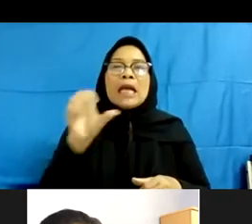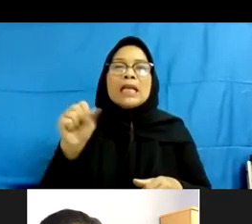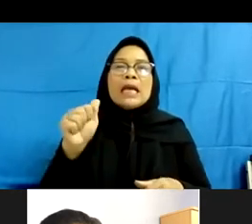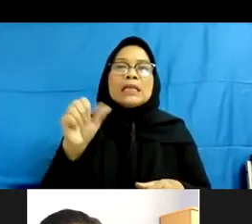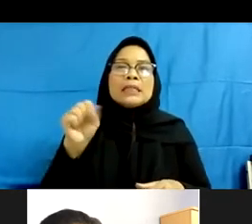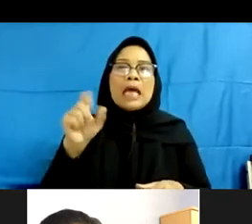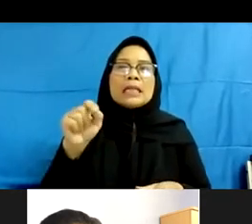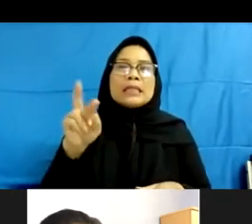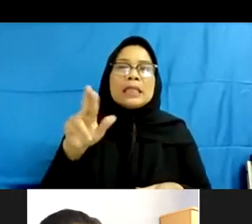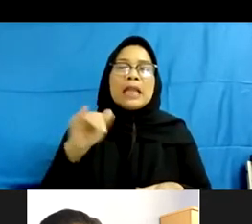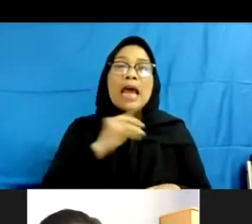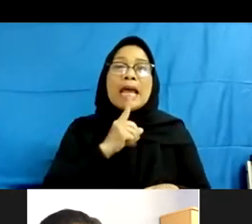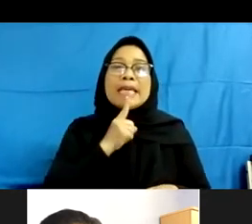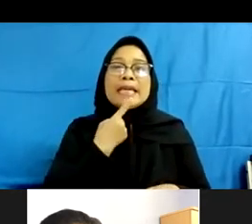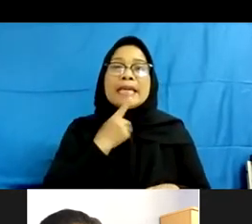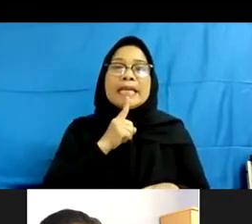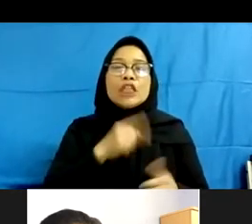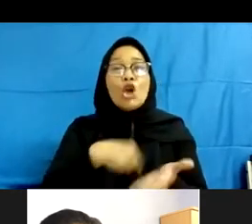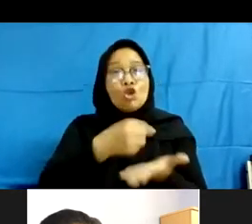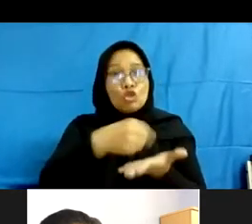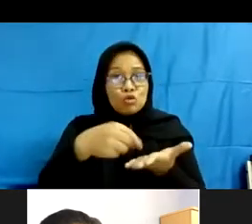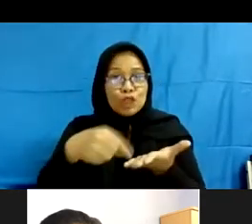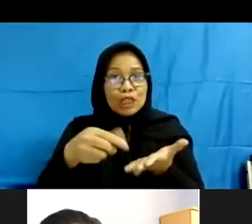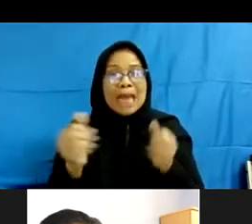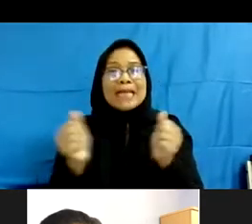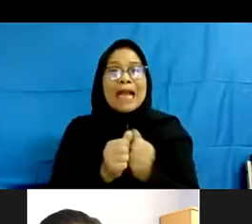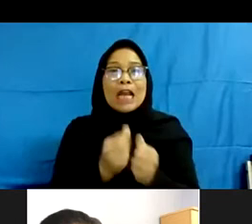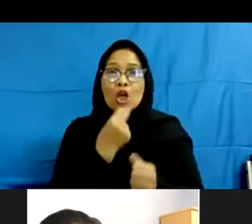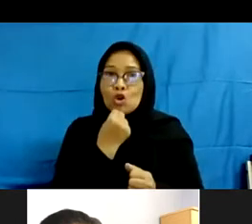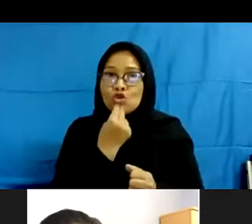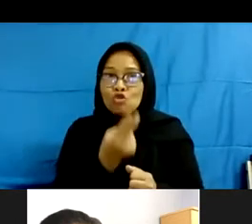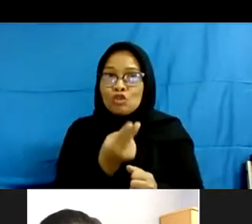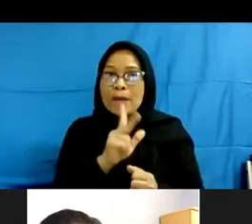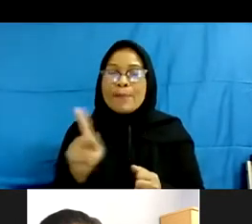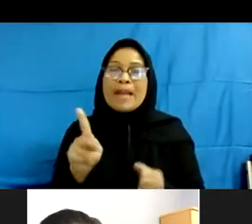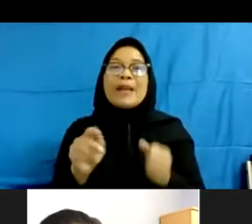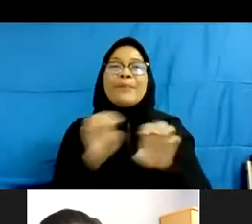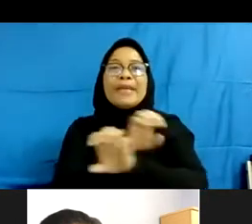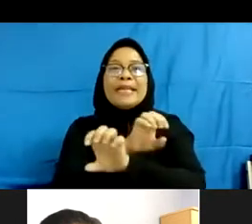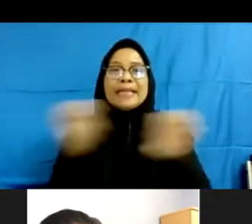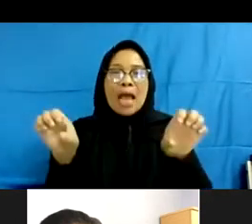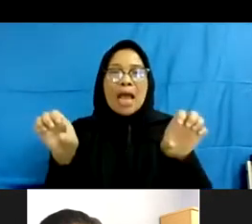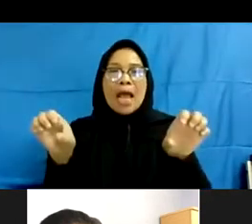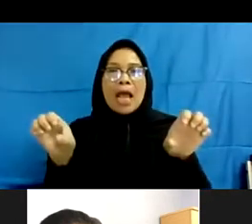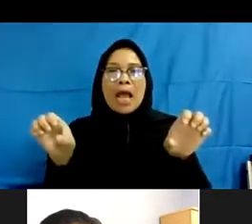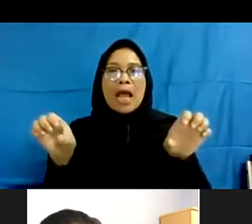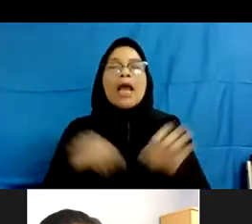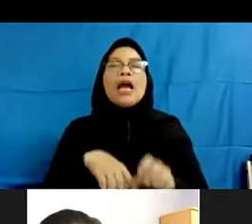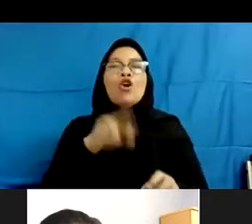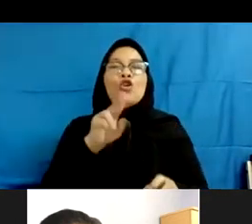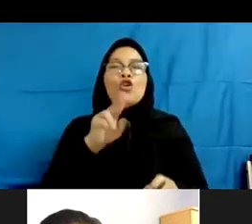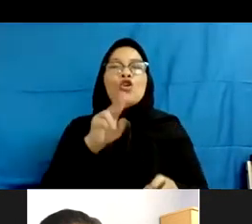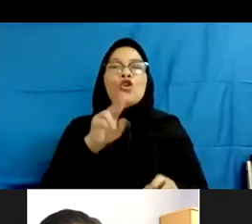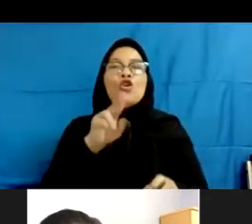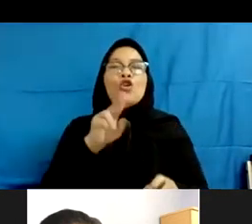kita bahasa Inggris itu kan tulisan dengan ucapannya itu beda. I-N-O-U-G-H dibaca INMAF gitu ya, itu